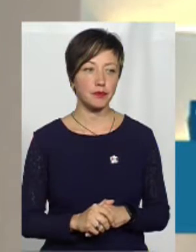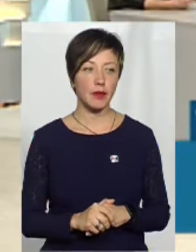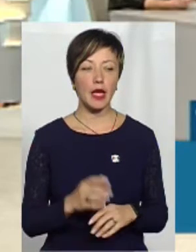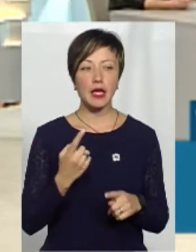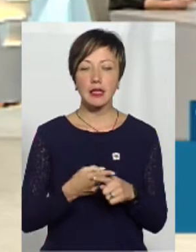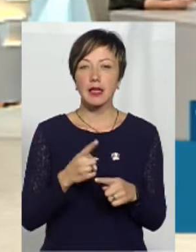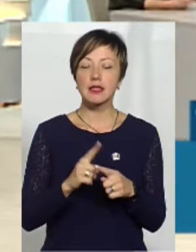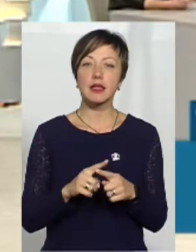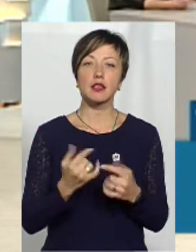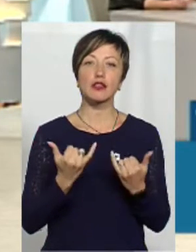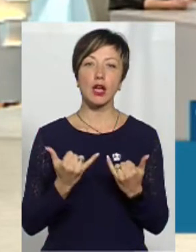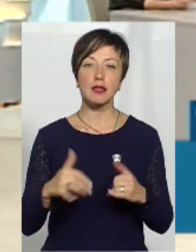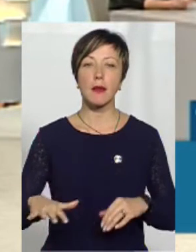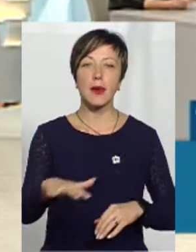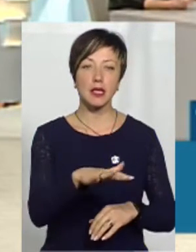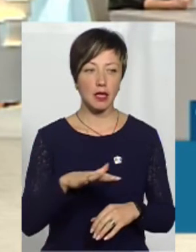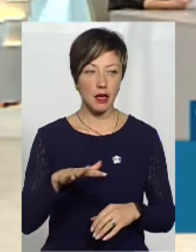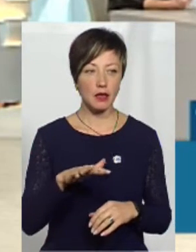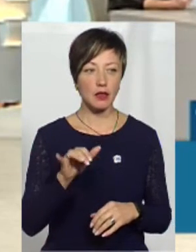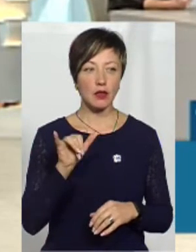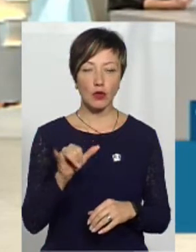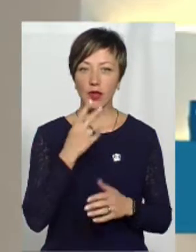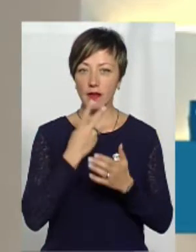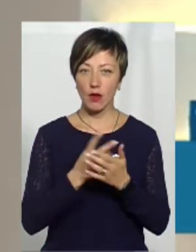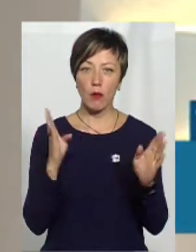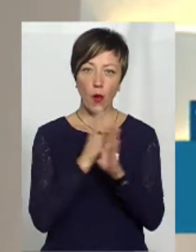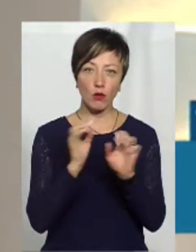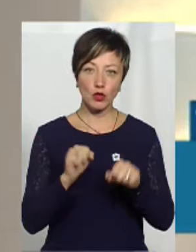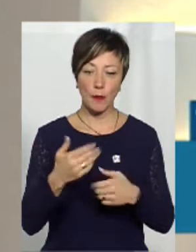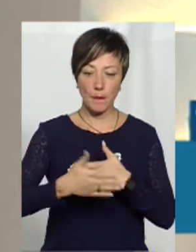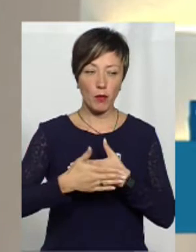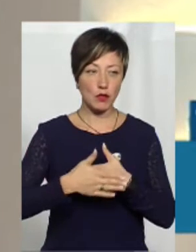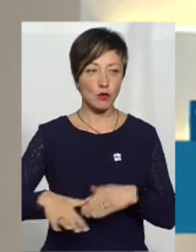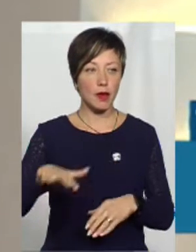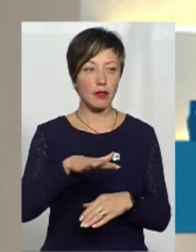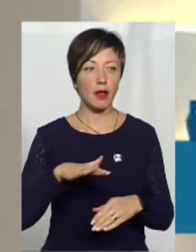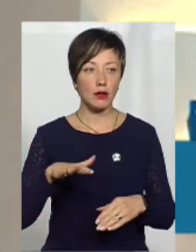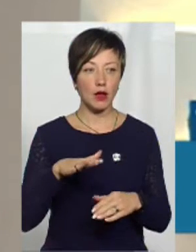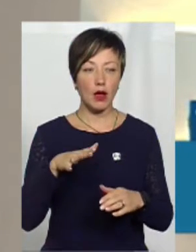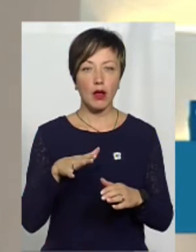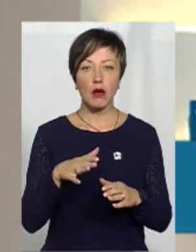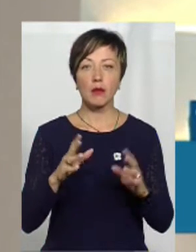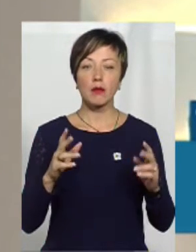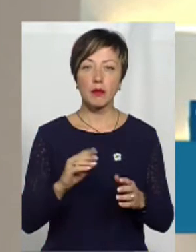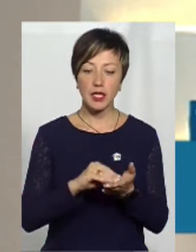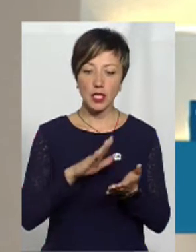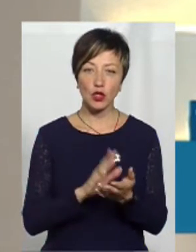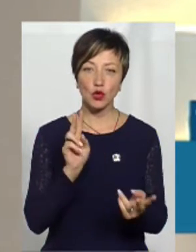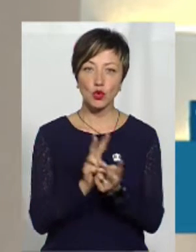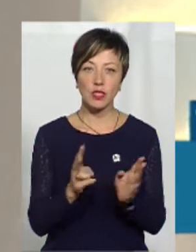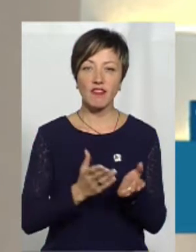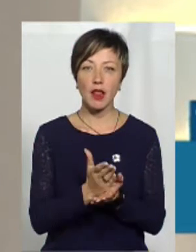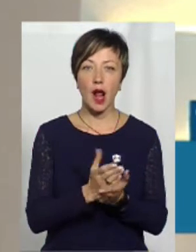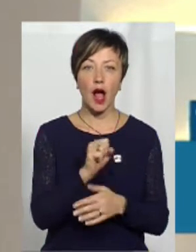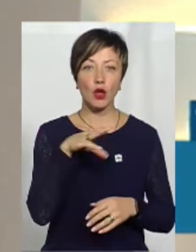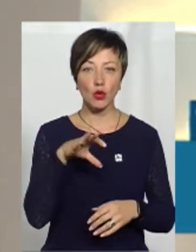На цей час на Майдані у нього, ну, з огляду на погоду, можливо, поблизу Майдану, десь у приміщенні, призначено зустріч із ветеранами